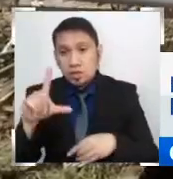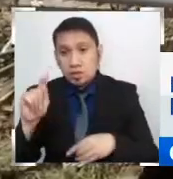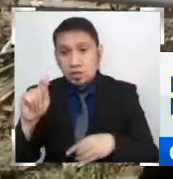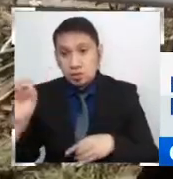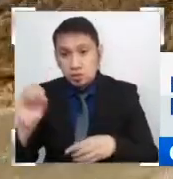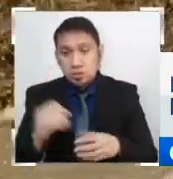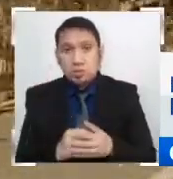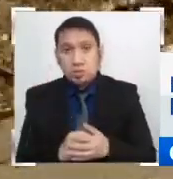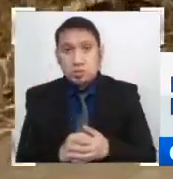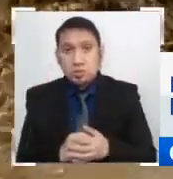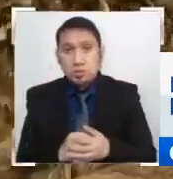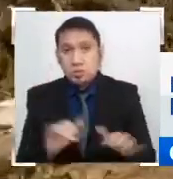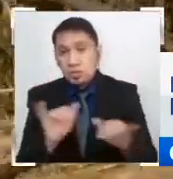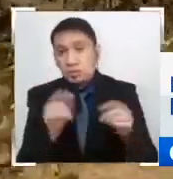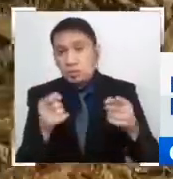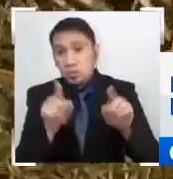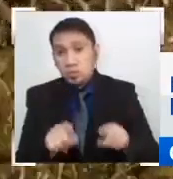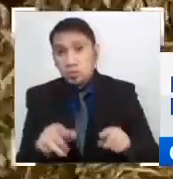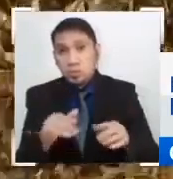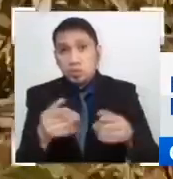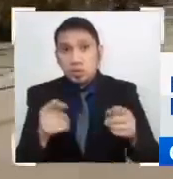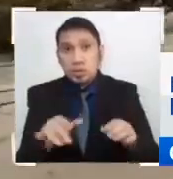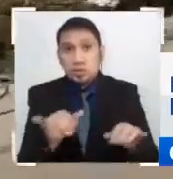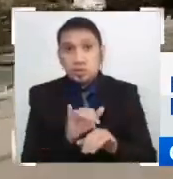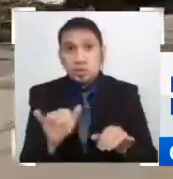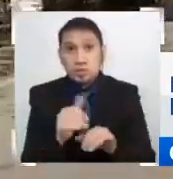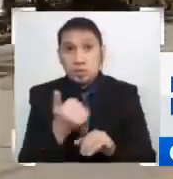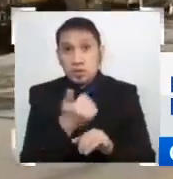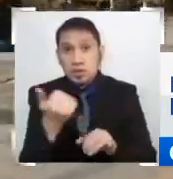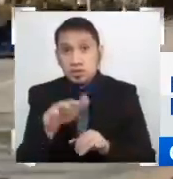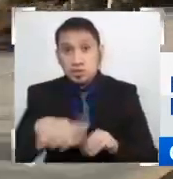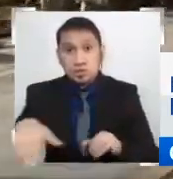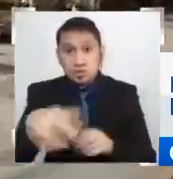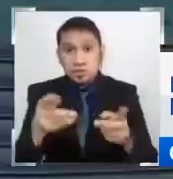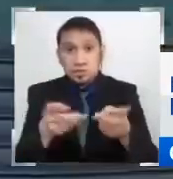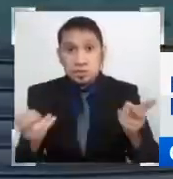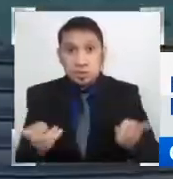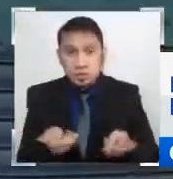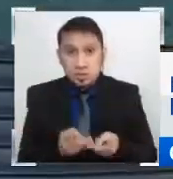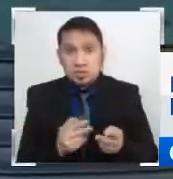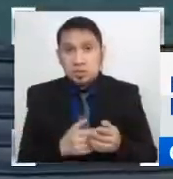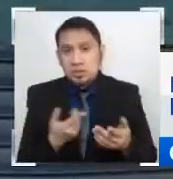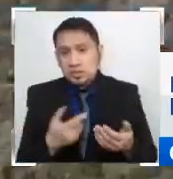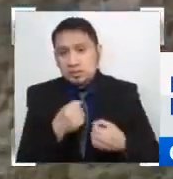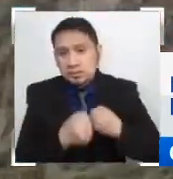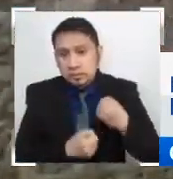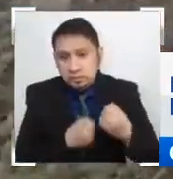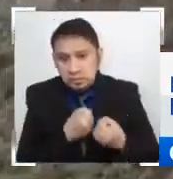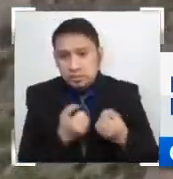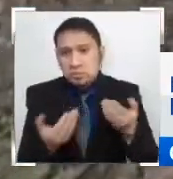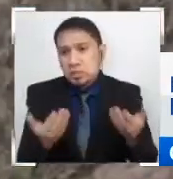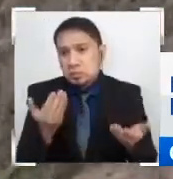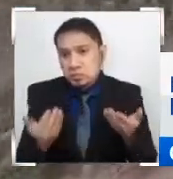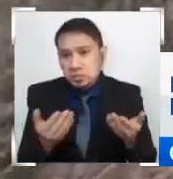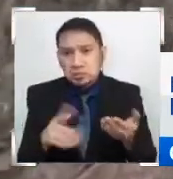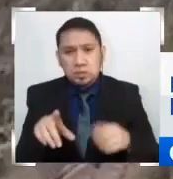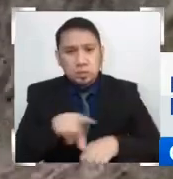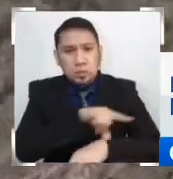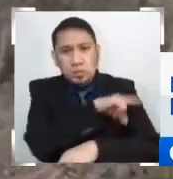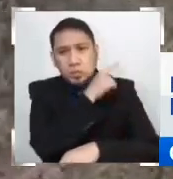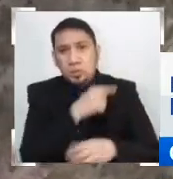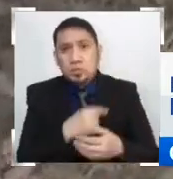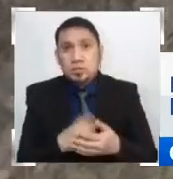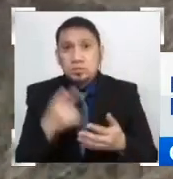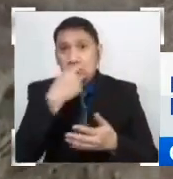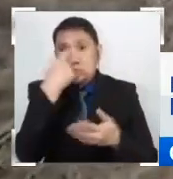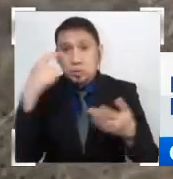halos ang sitwasyon sa marami pang lugar na napuruhan ng bagyong Odette, kalbaryong posibleng magtagal pa. Sinira kasi ng bagyong Odette